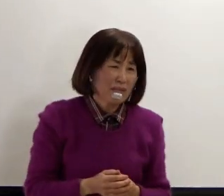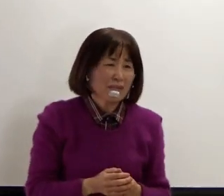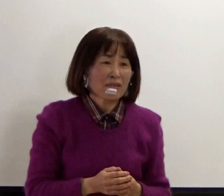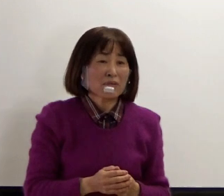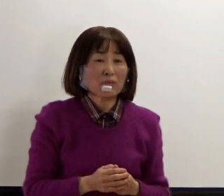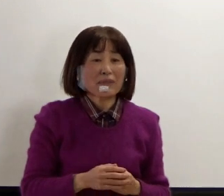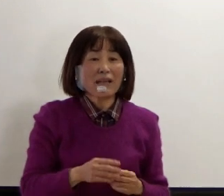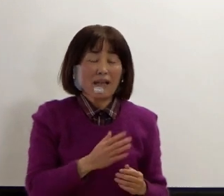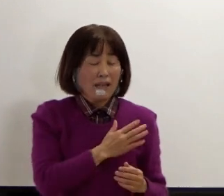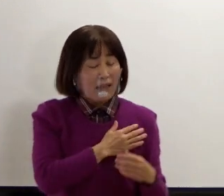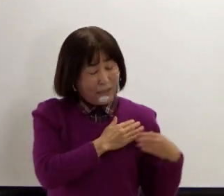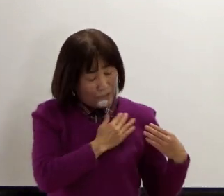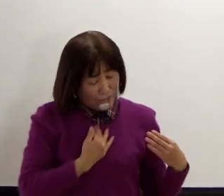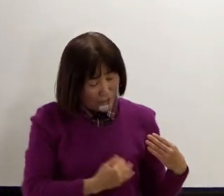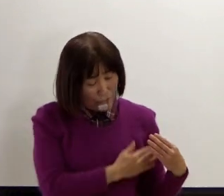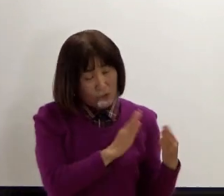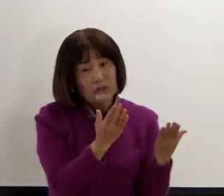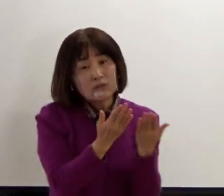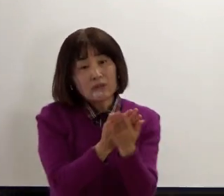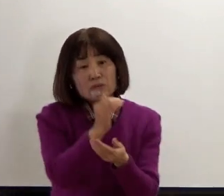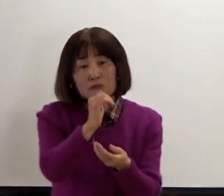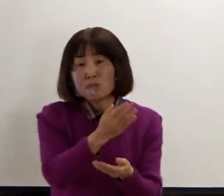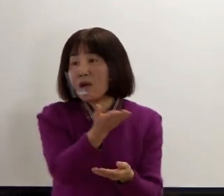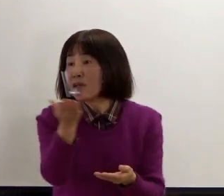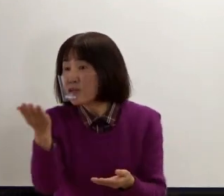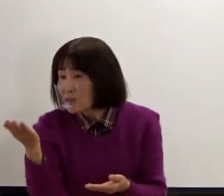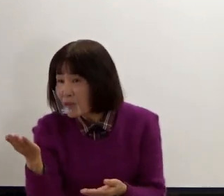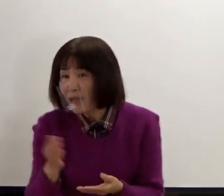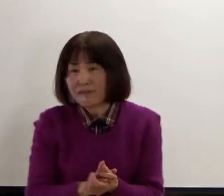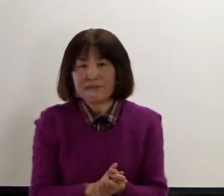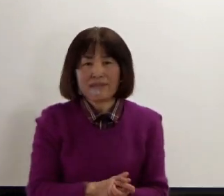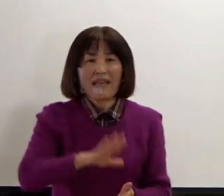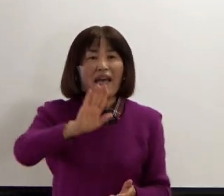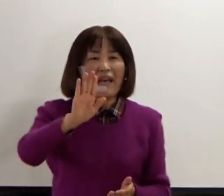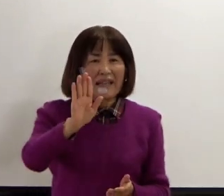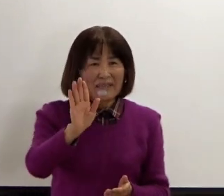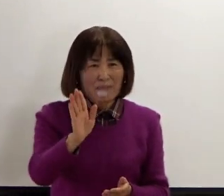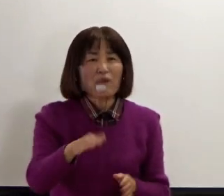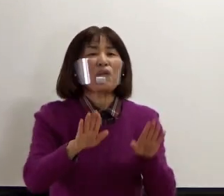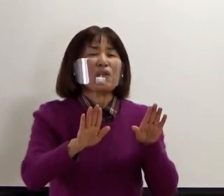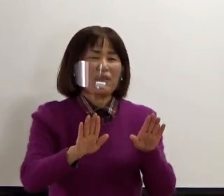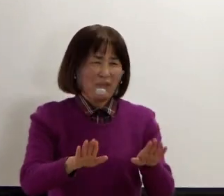思いますけれども、このストーリーは、いや絶対にそういうことはないと。